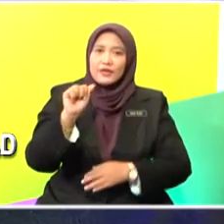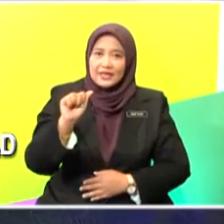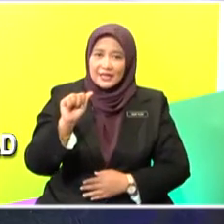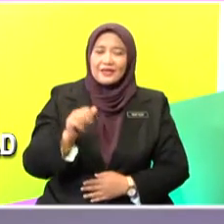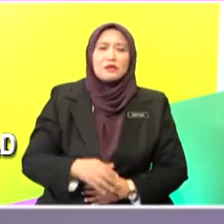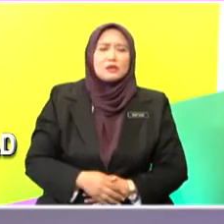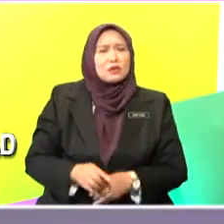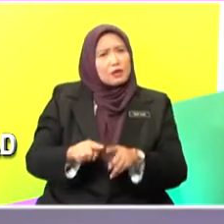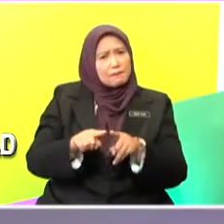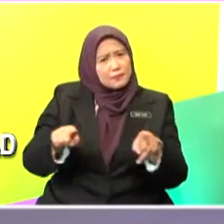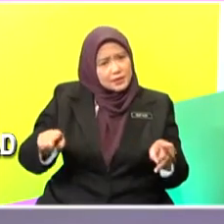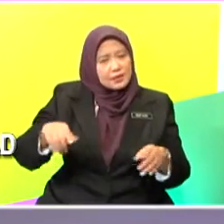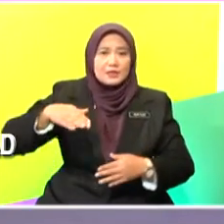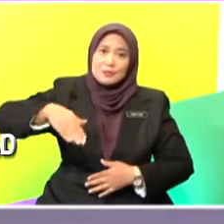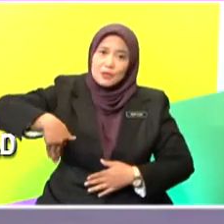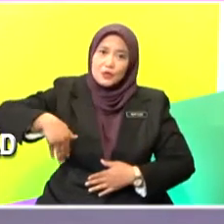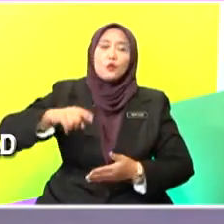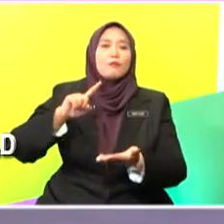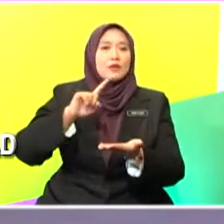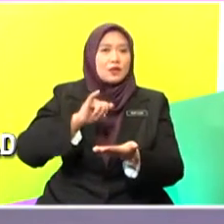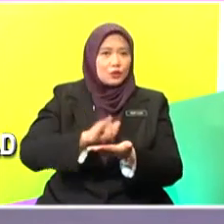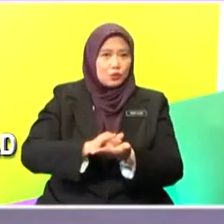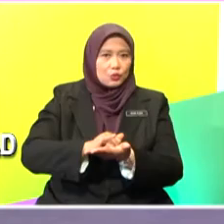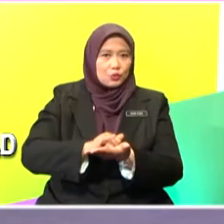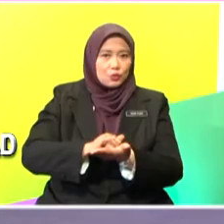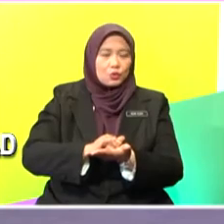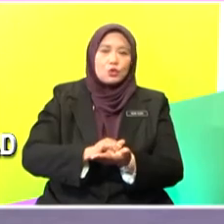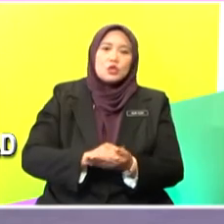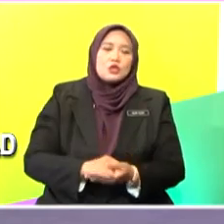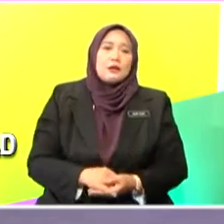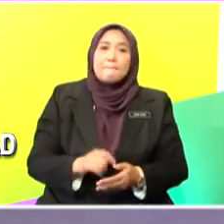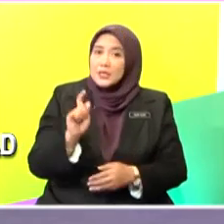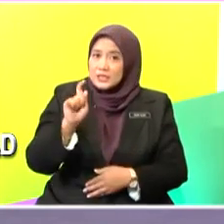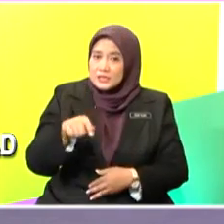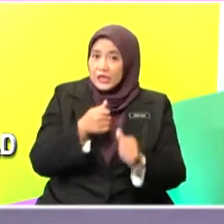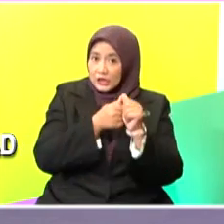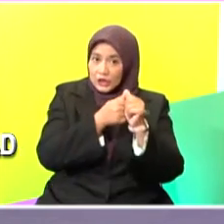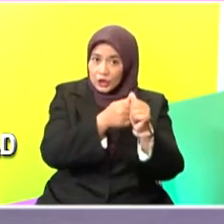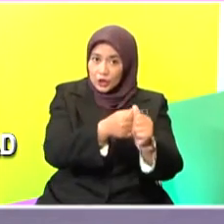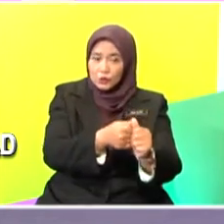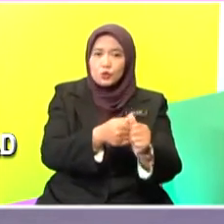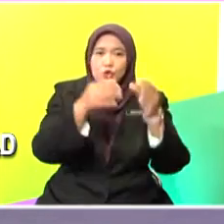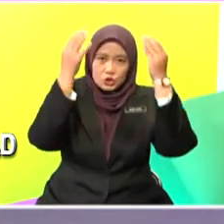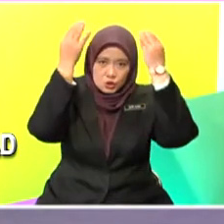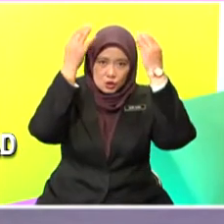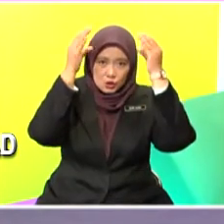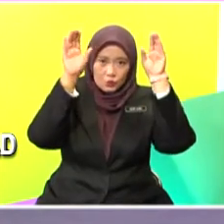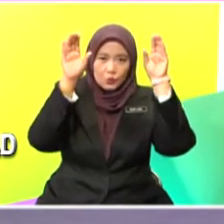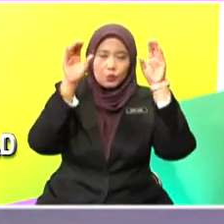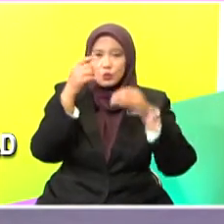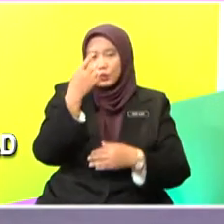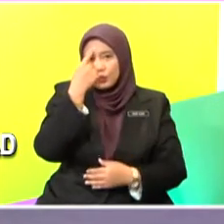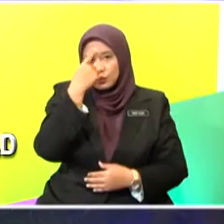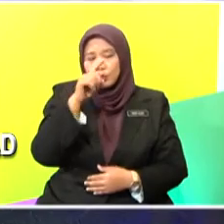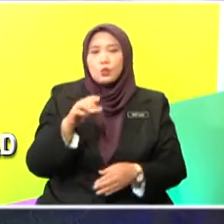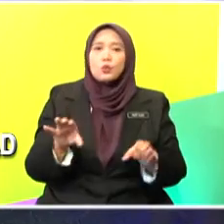nak tulis huruf A, cikgu nak Hakim ikut cikgu. Boleh cikgu. Ikut dulu. Nanti cikgu nak suruh buat sendiri. Okey. Yeah.